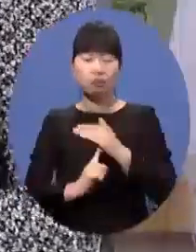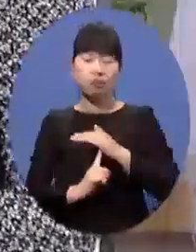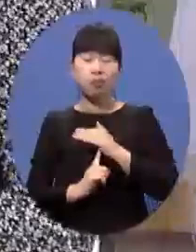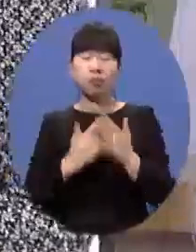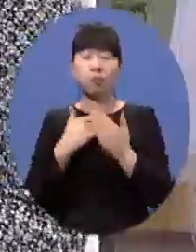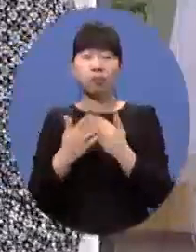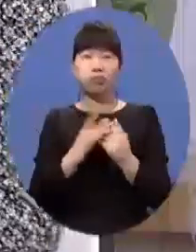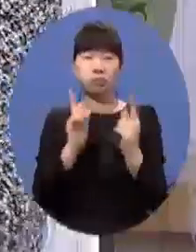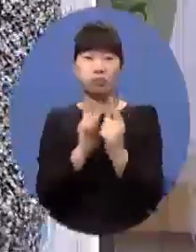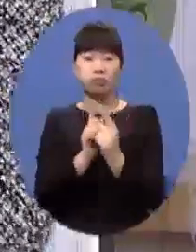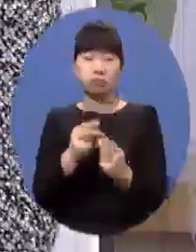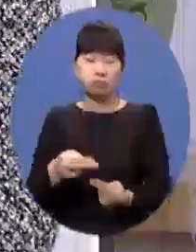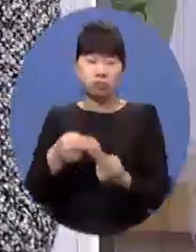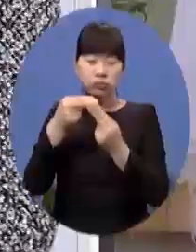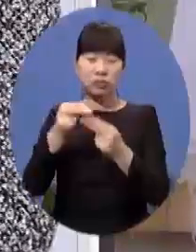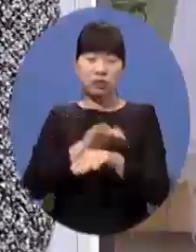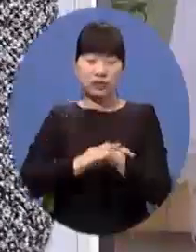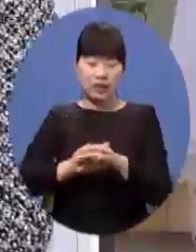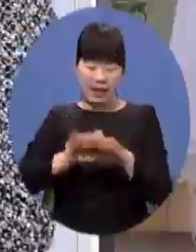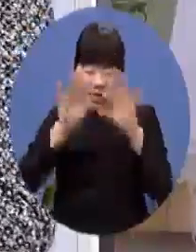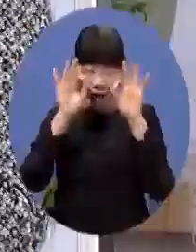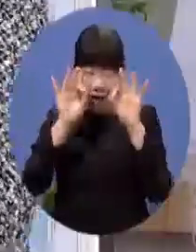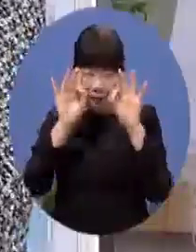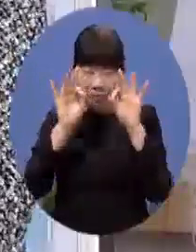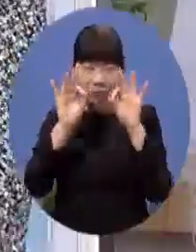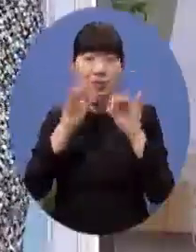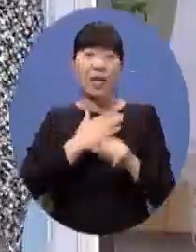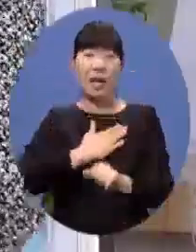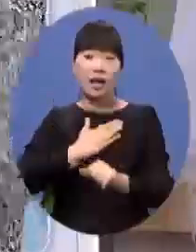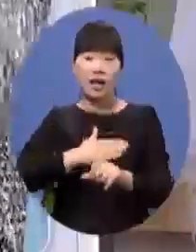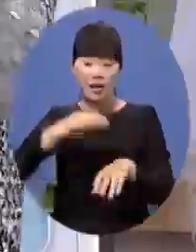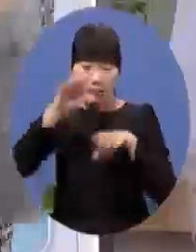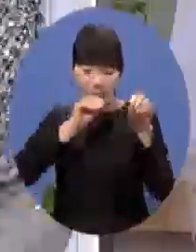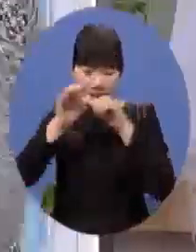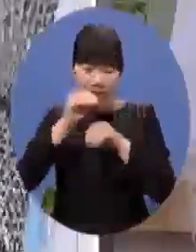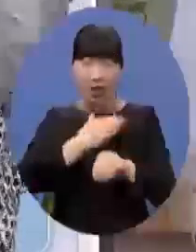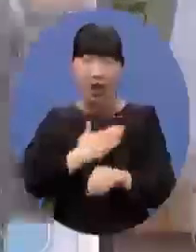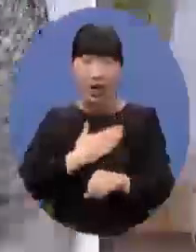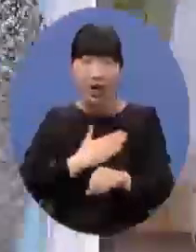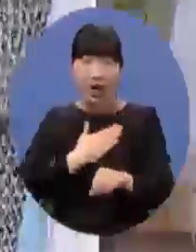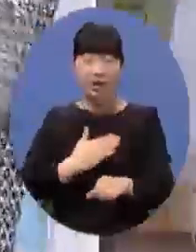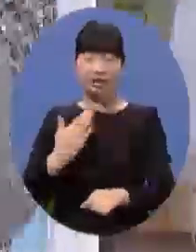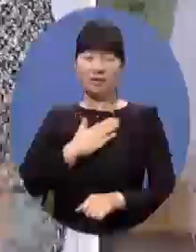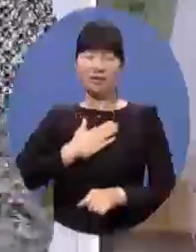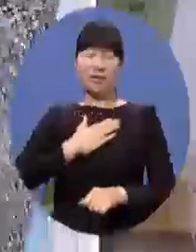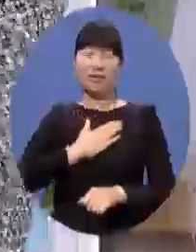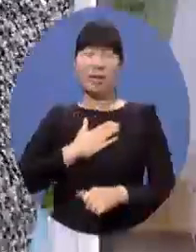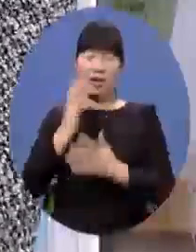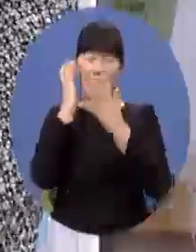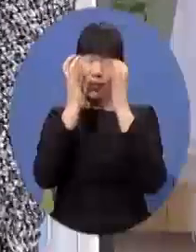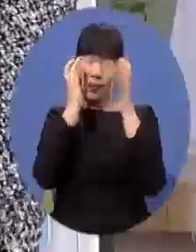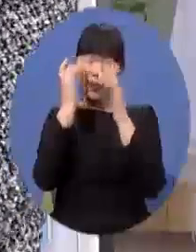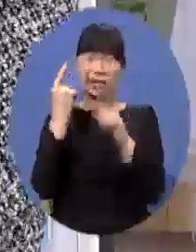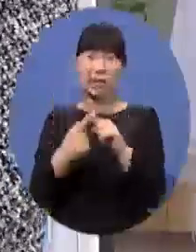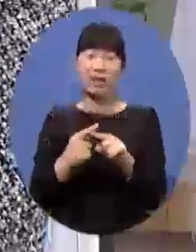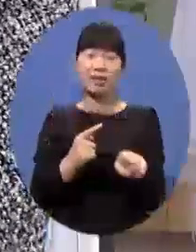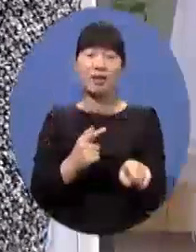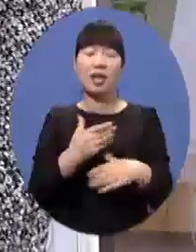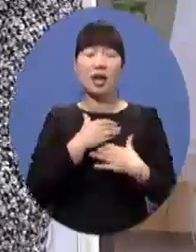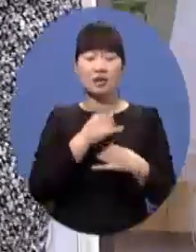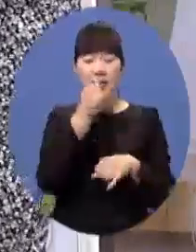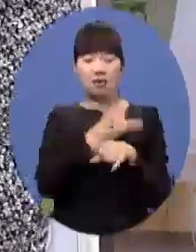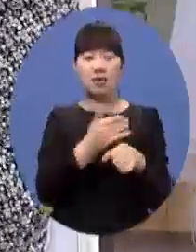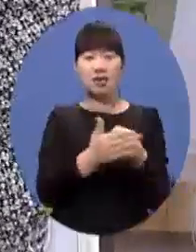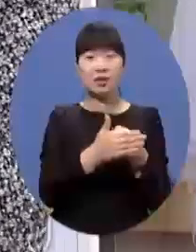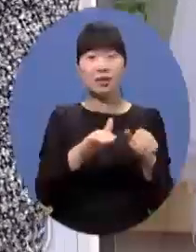되기 때문에 이런 것들을 잘좀 들어주시고, 이제 일단 잘 들어주시면 정서가 이렇게 막 혼돈스럽다가 이게 안정이